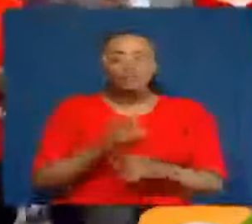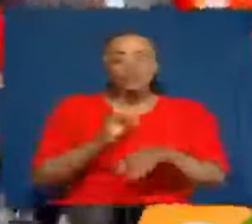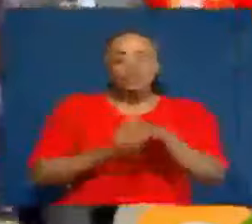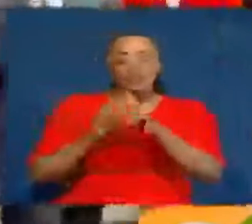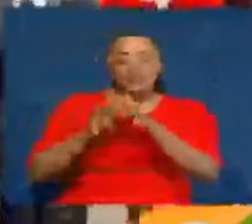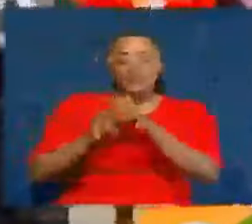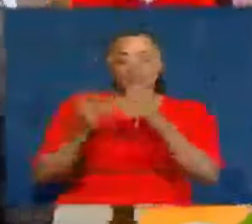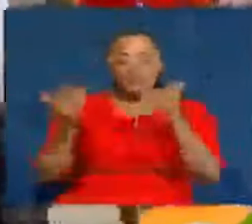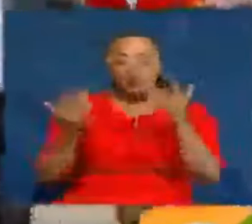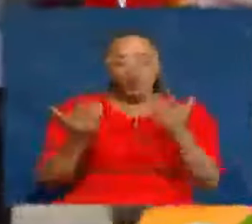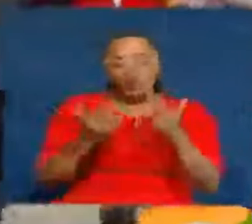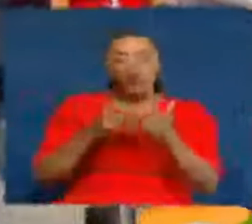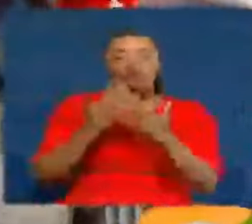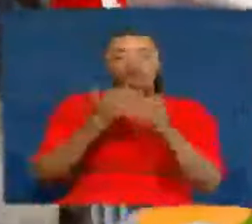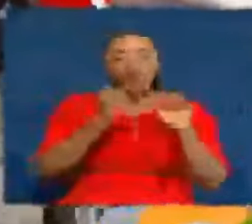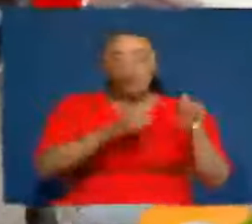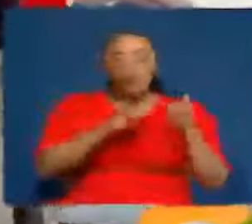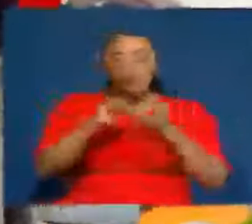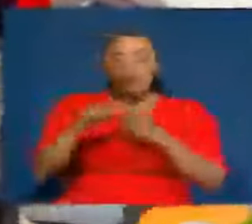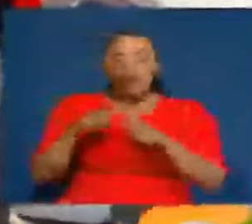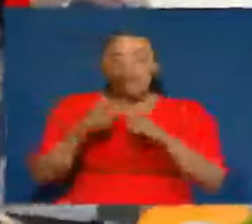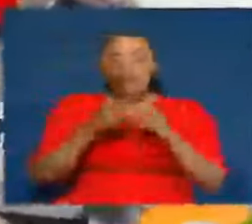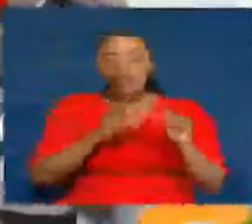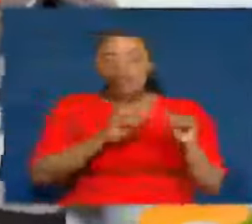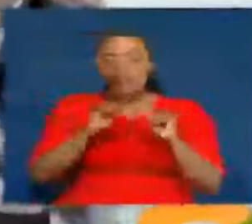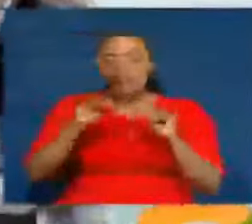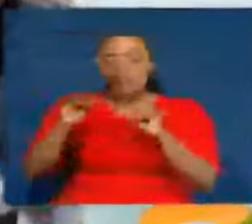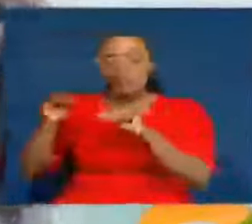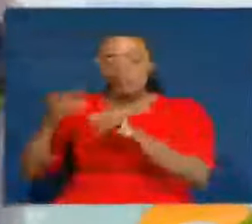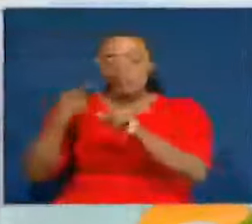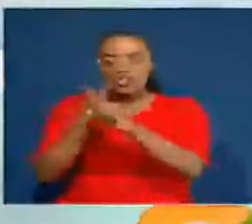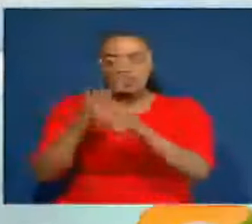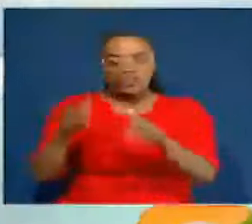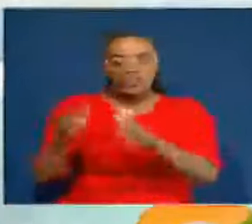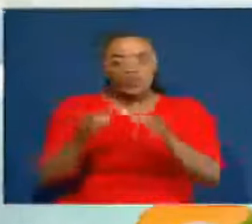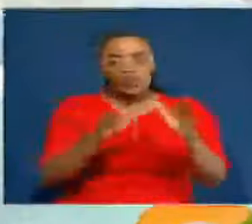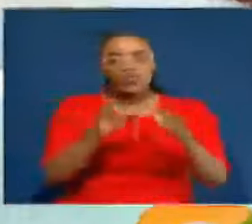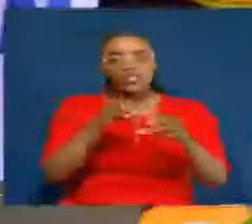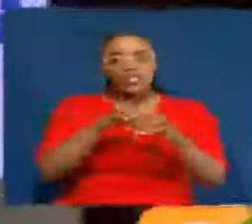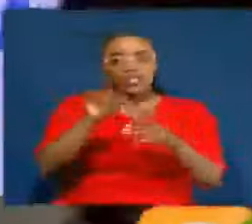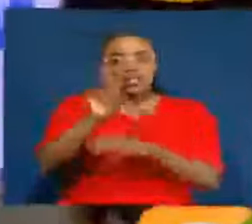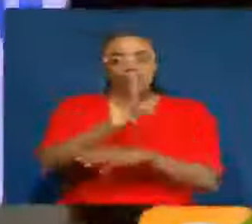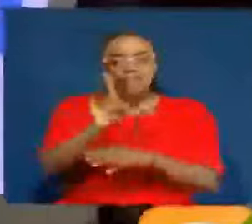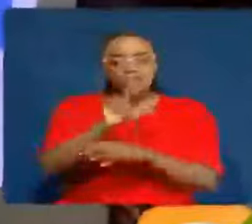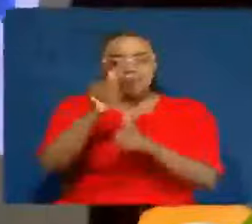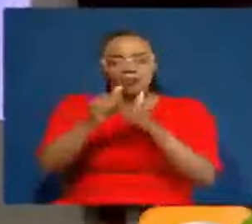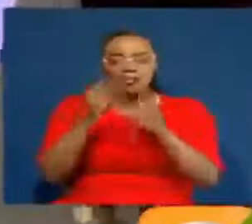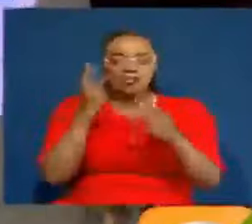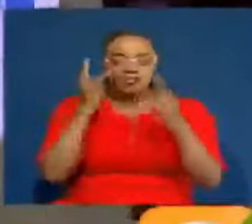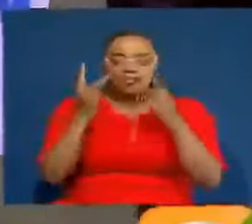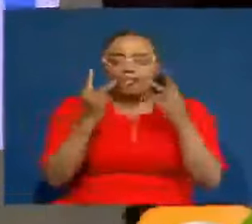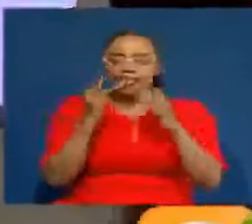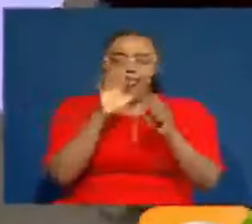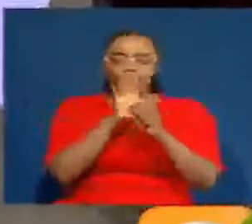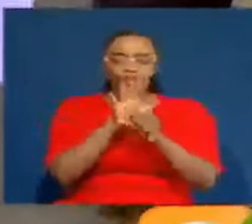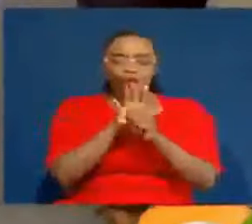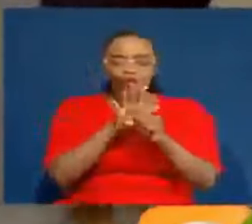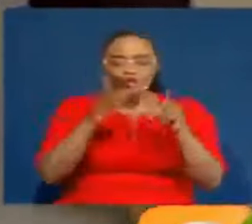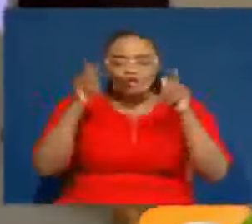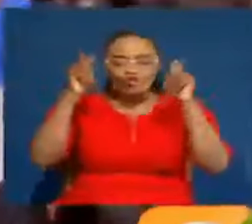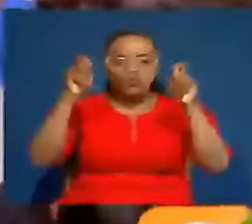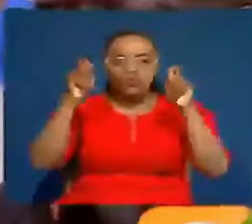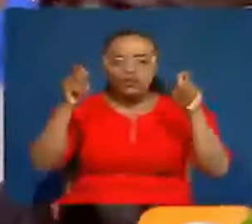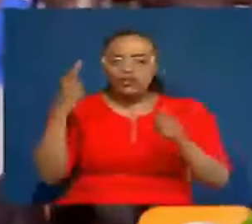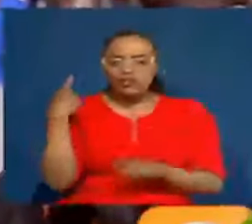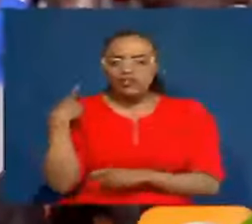Wakingwananga katika bustani ya Uhuru Park, kisha wakifululiza katika barabara mbalimbali za jiji la Nairobi zilizoshuhudia machafuko ya maandamano